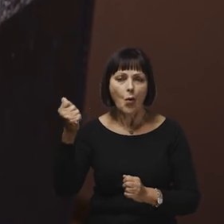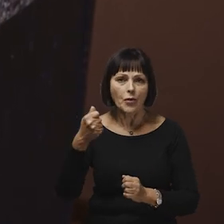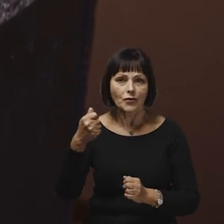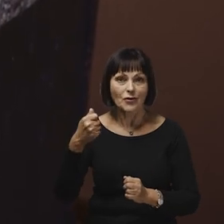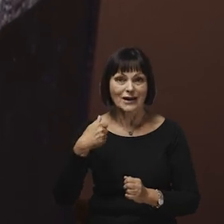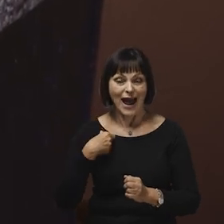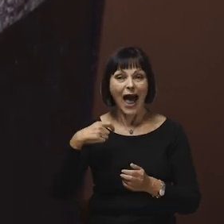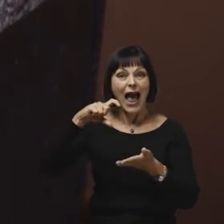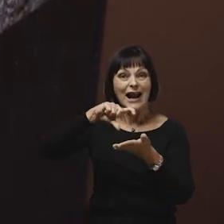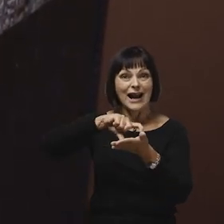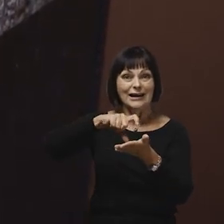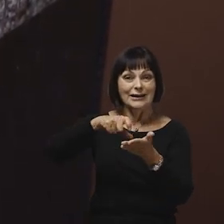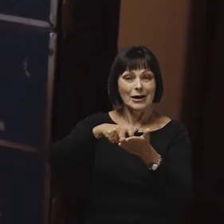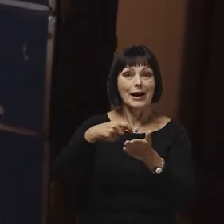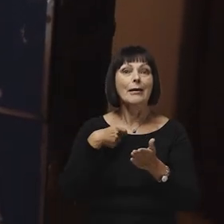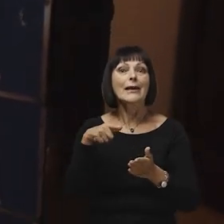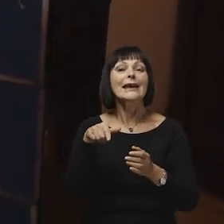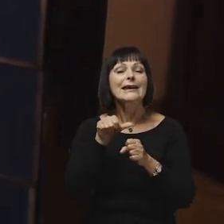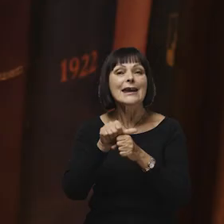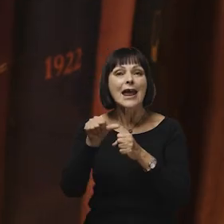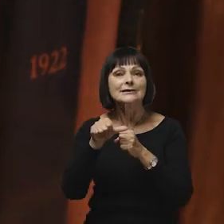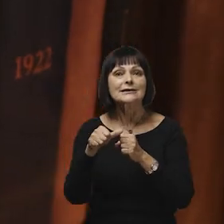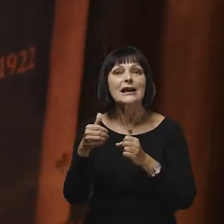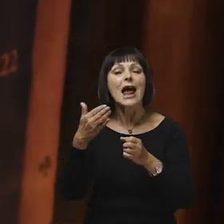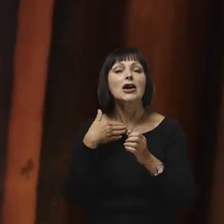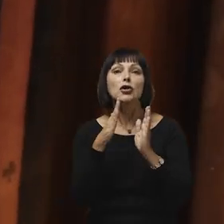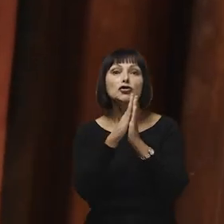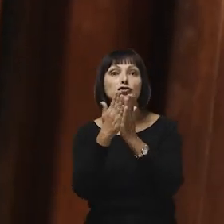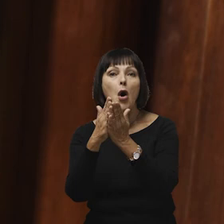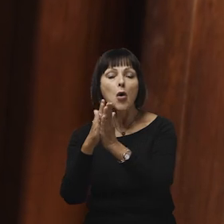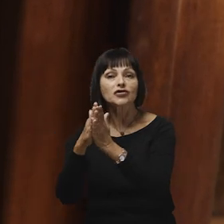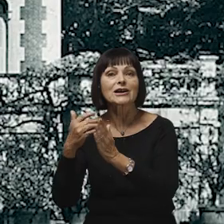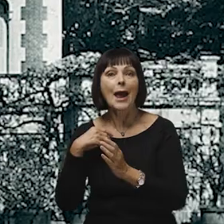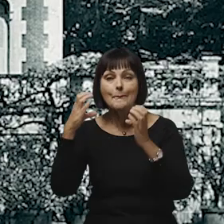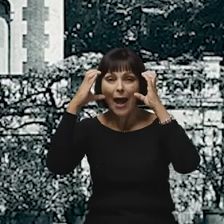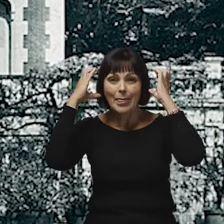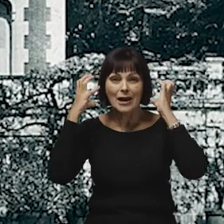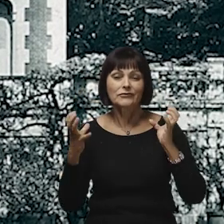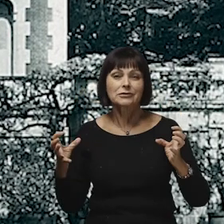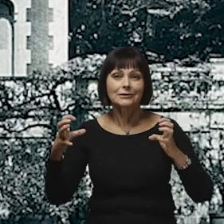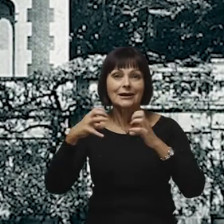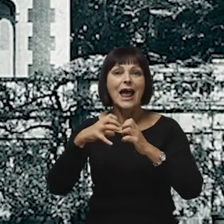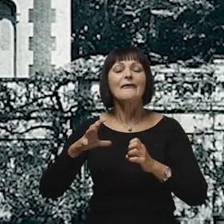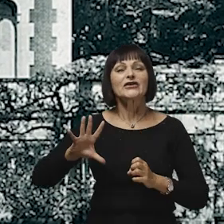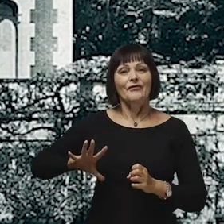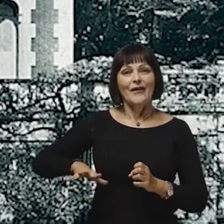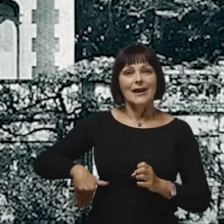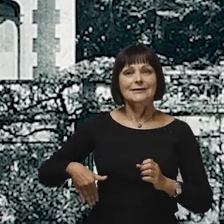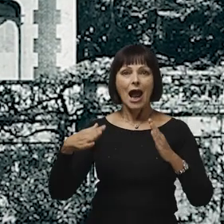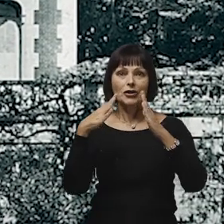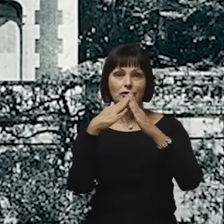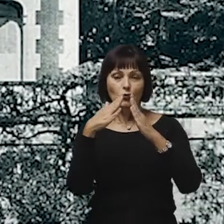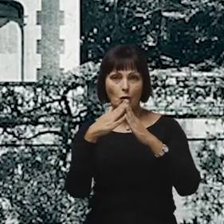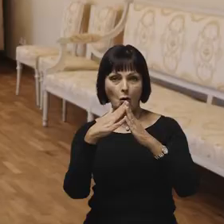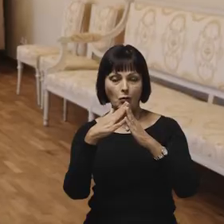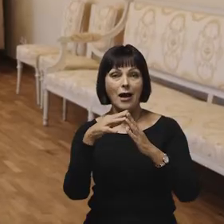W gabinecie pana domu znajduje się niewielka część księgozbioru, który Paderewski zgromadził w swojej szwajcarskiej posiadłości